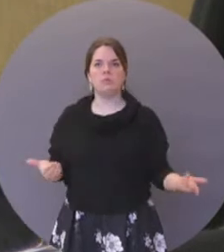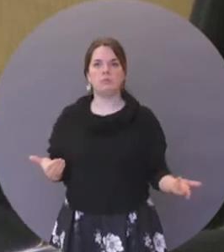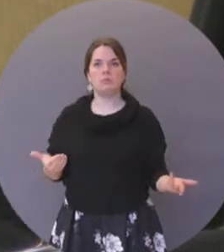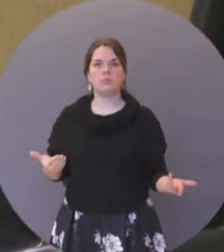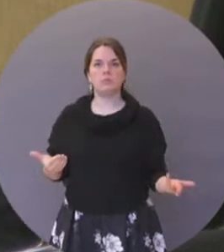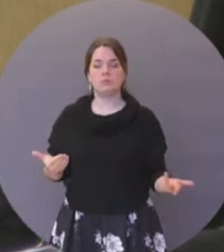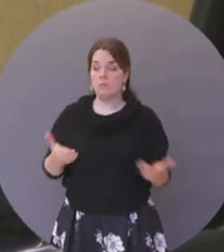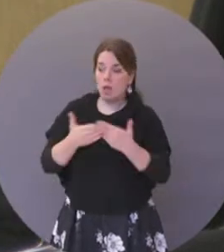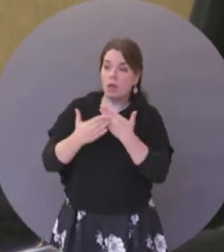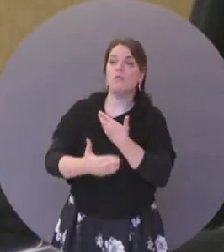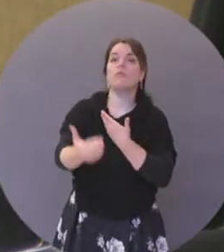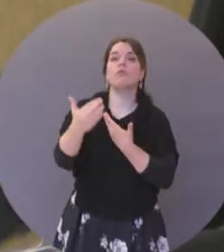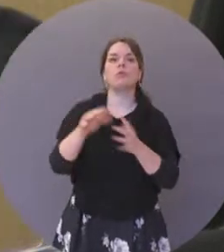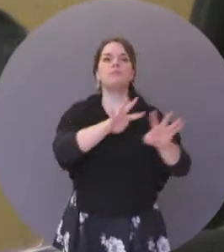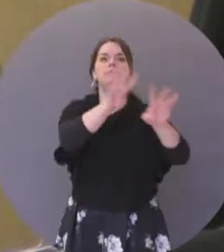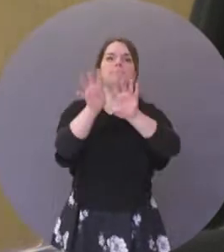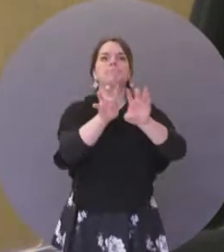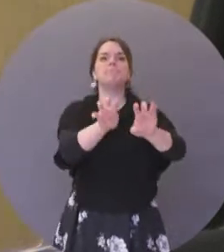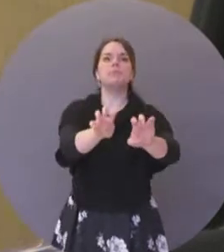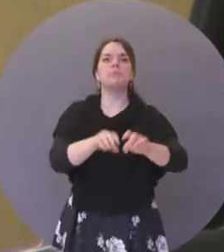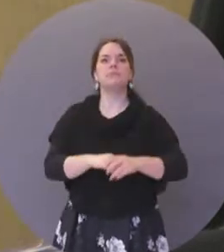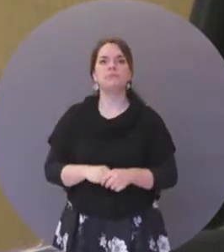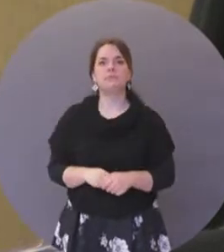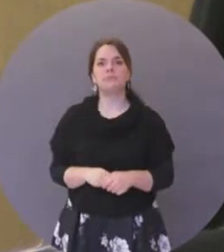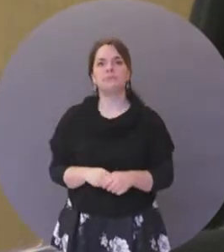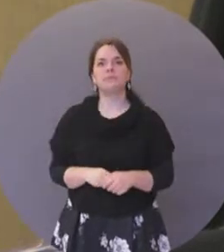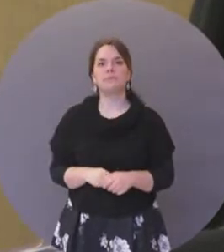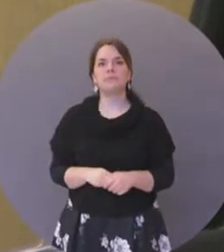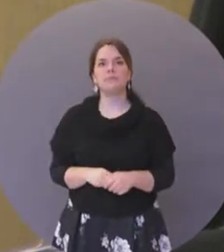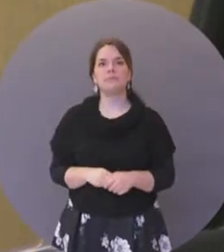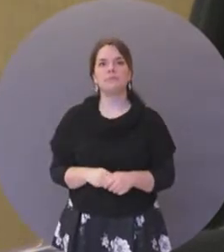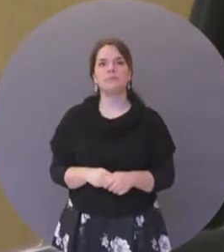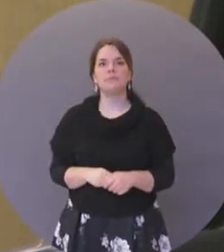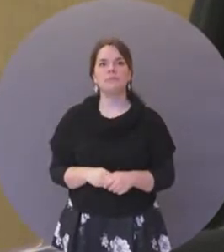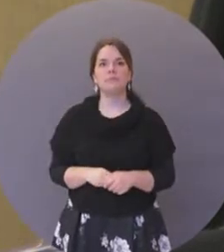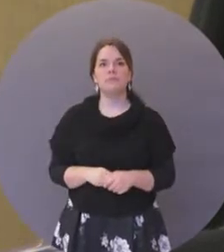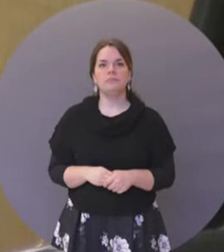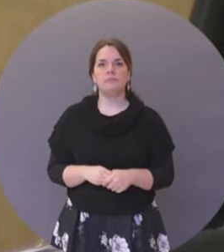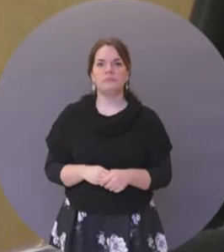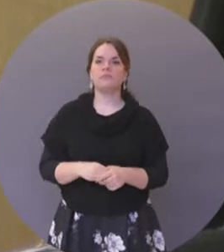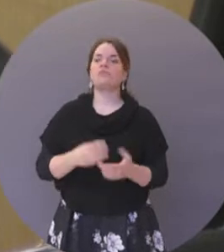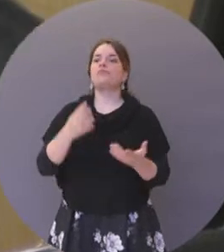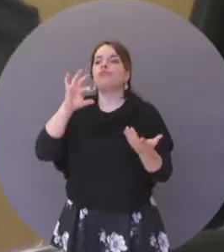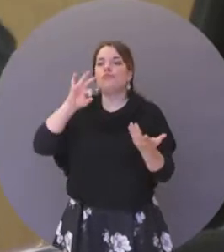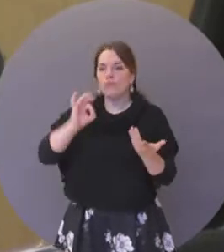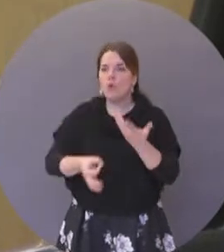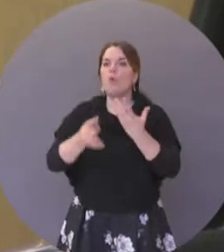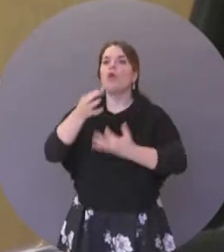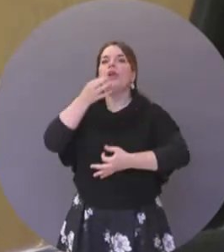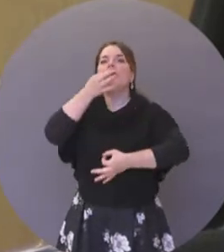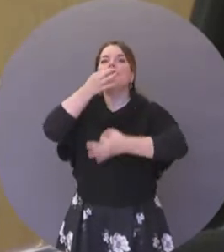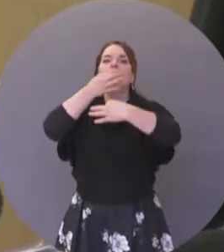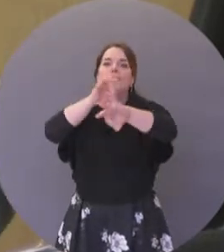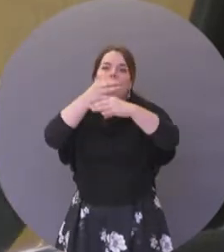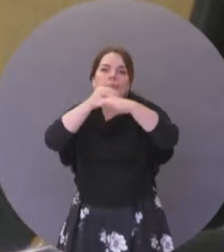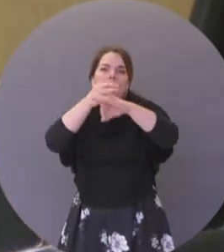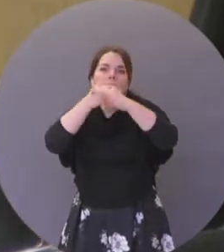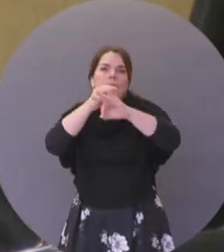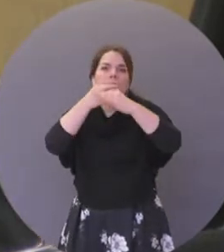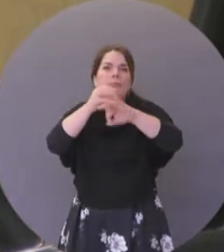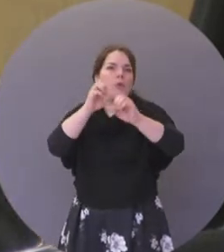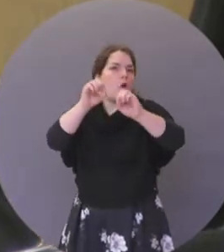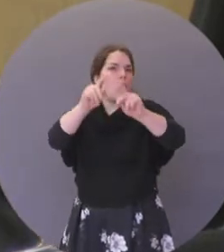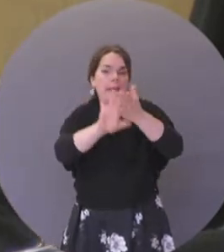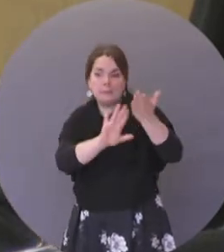demain donc je pense que au-delà de mots il faut y mettre de véritable moyen et